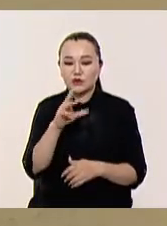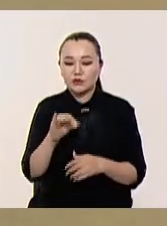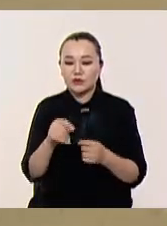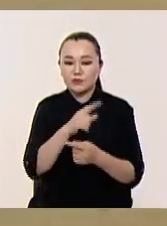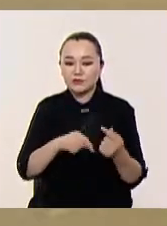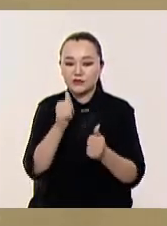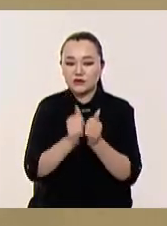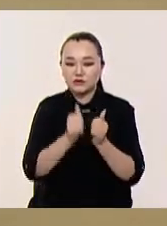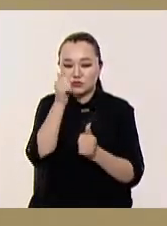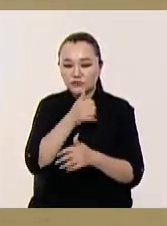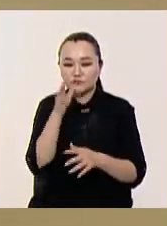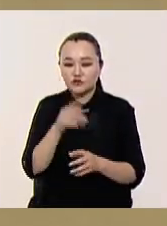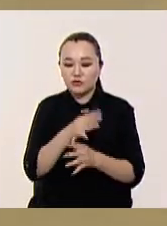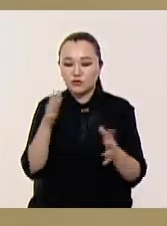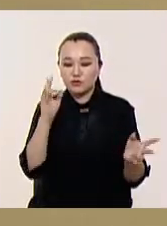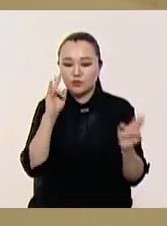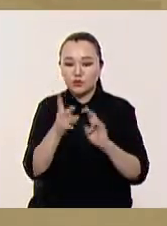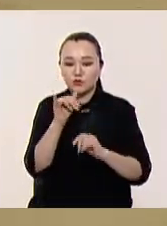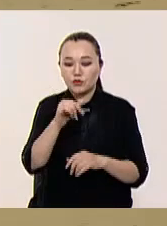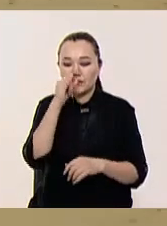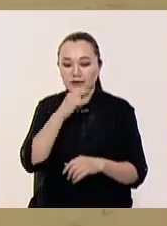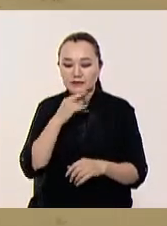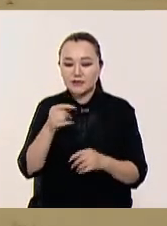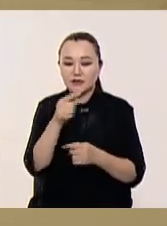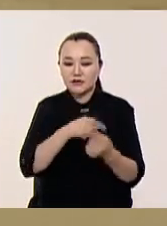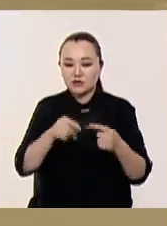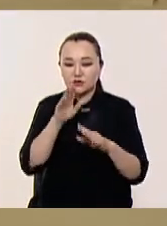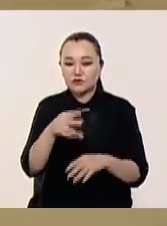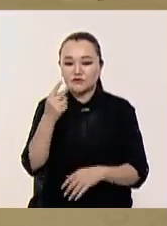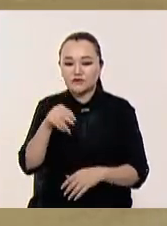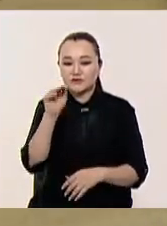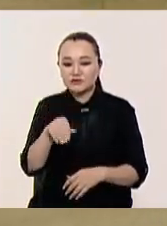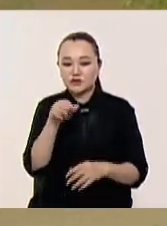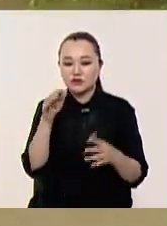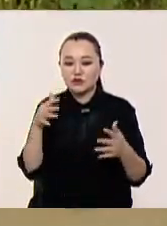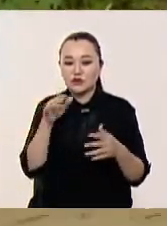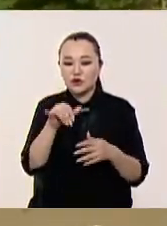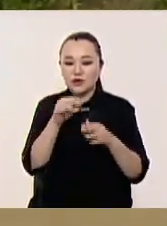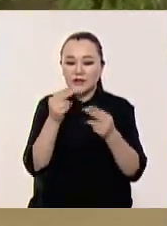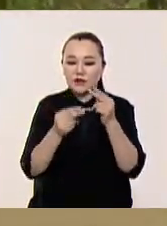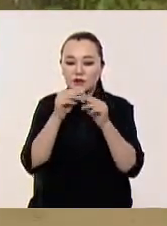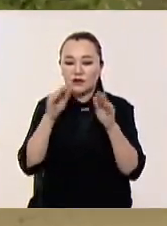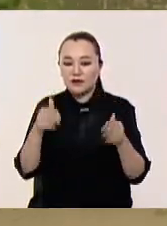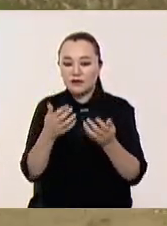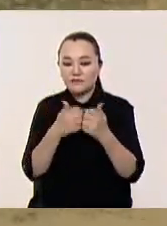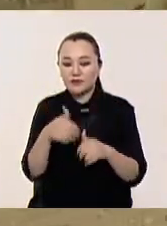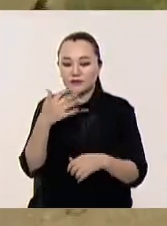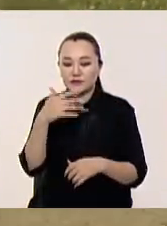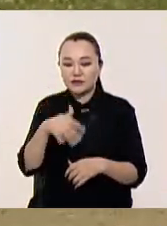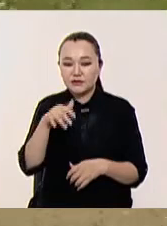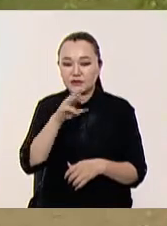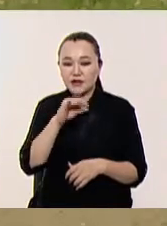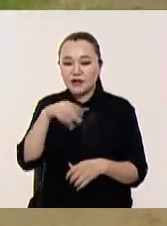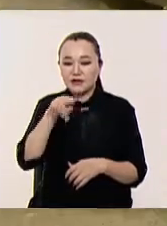каждым годом обретает все большую популярность у казахстанцев. Годовой оборот лишь 20 тысяч игорных автоматов достигает в среднем 50 миллиардов